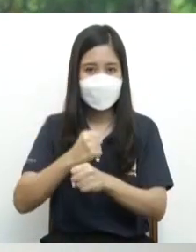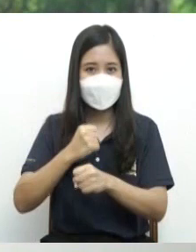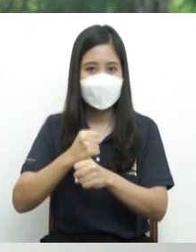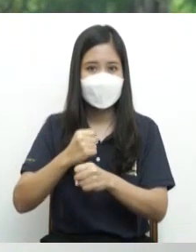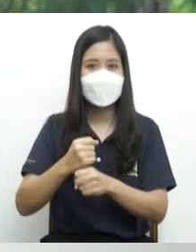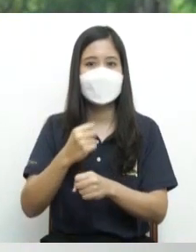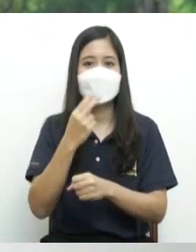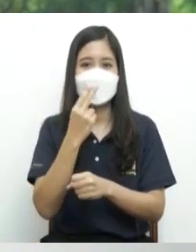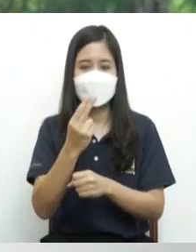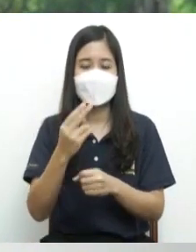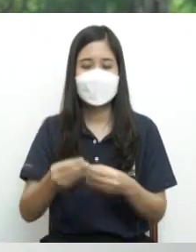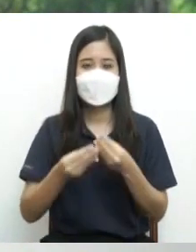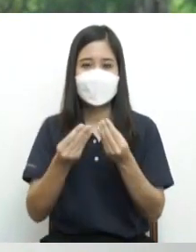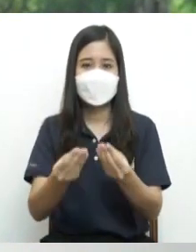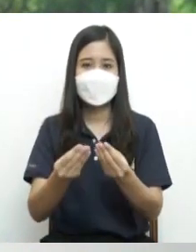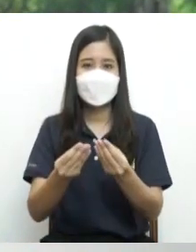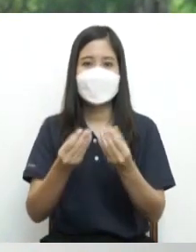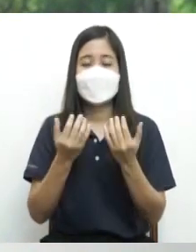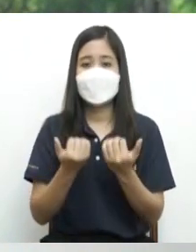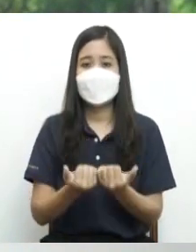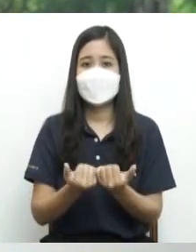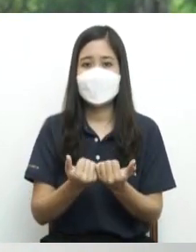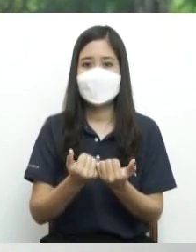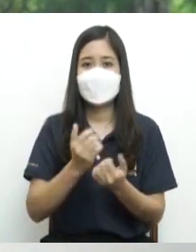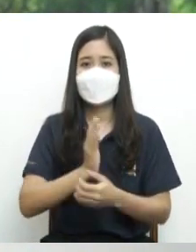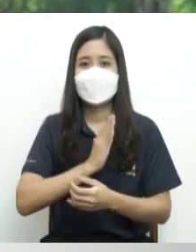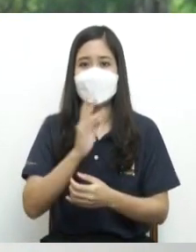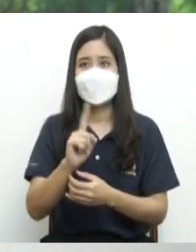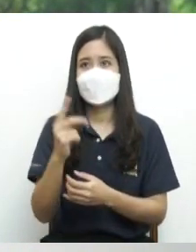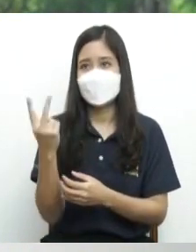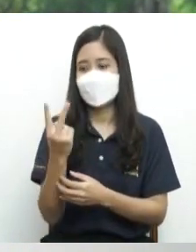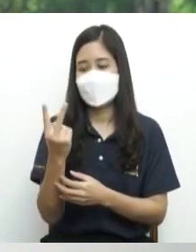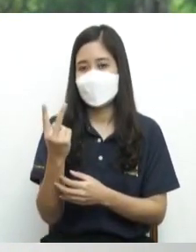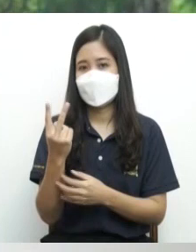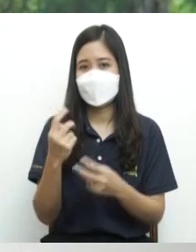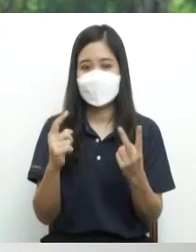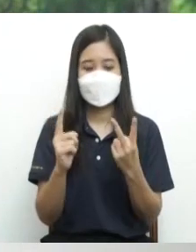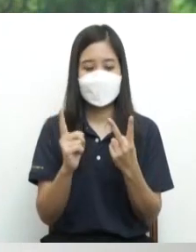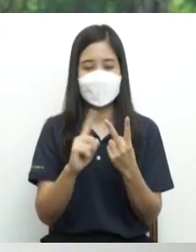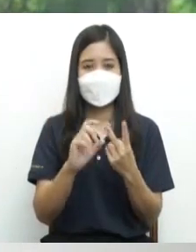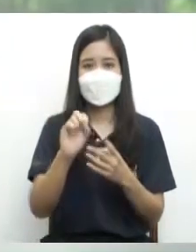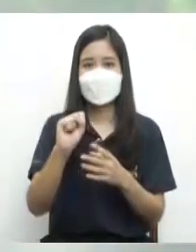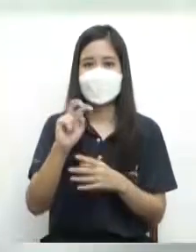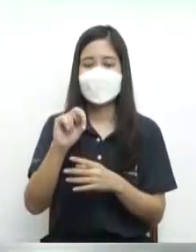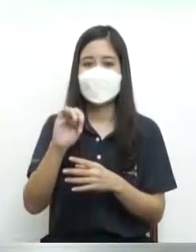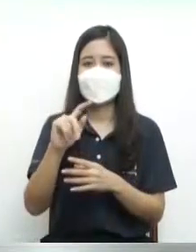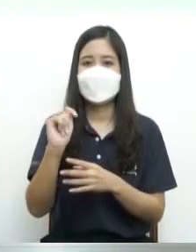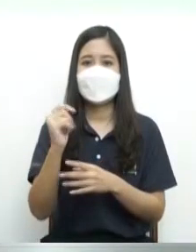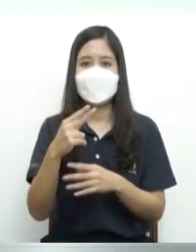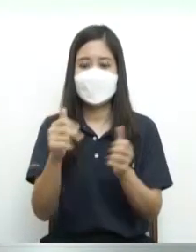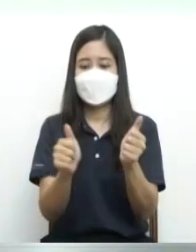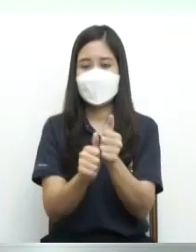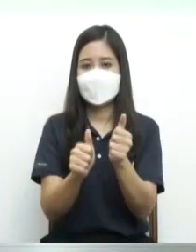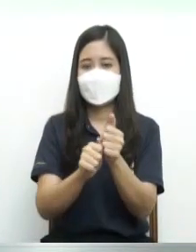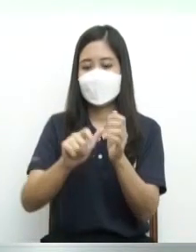านจะมามอบให้กับพวกเราในวันนี้นะคะวันนี้ได้รับเกียรติจาก2ท่านด้วยกันค่ะท่านแรกนะคะท่าน รองสนิทย่านเกษรรองเลขาธิการคณะกรรมการการศึก